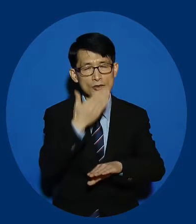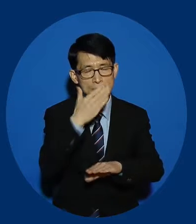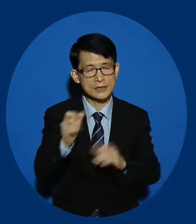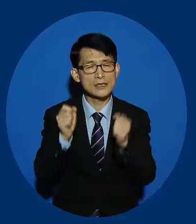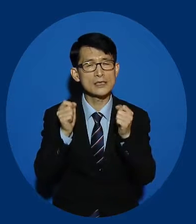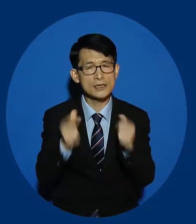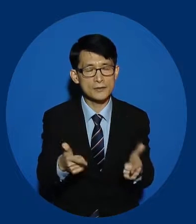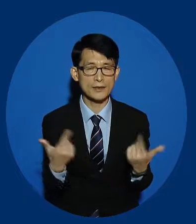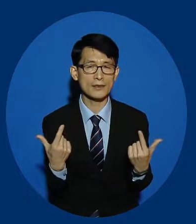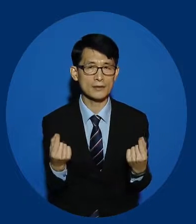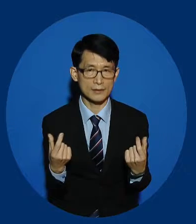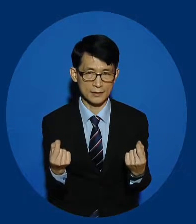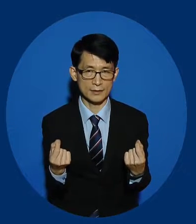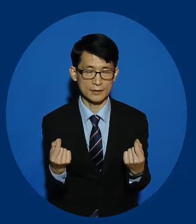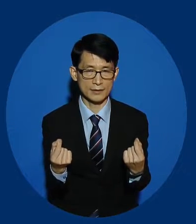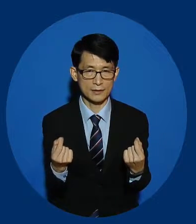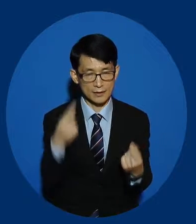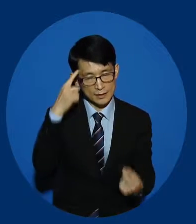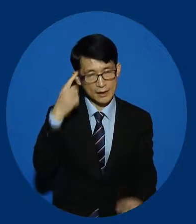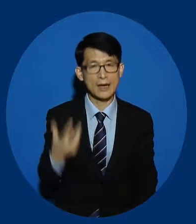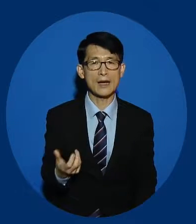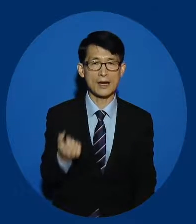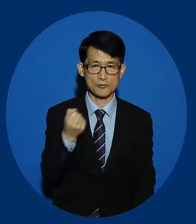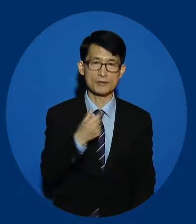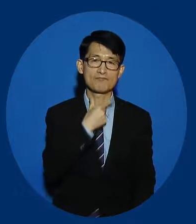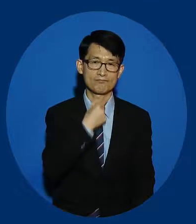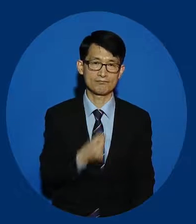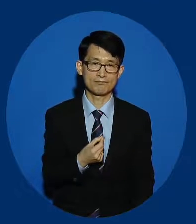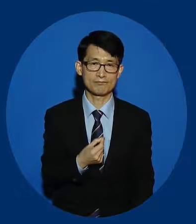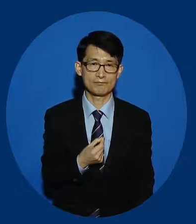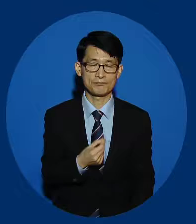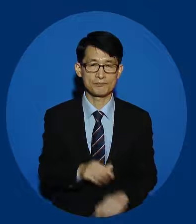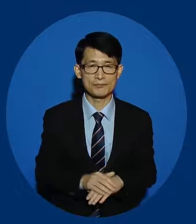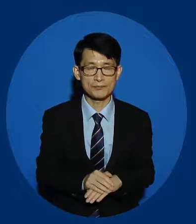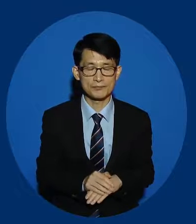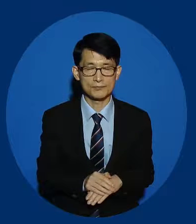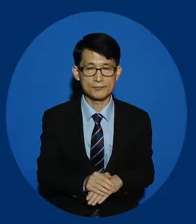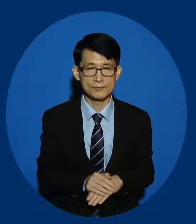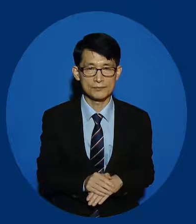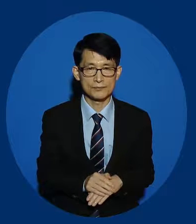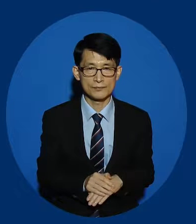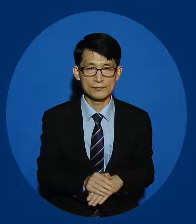하나의 상황이라는 생각을 하고 싶습니다. 이렇게 본다 그러면